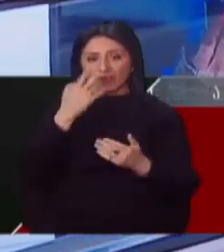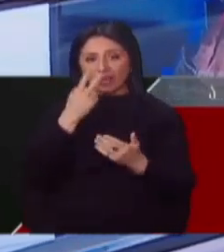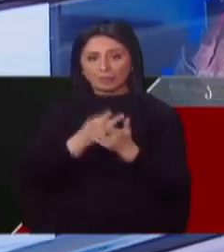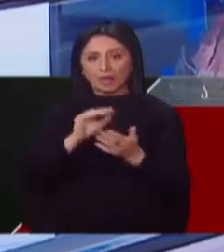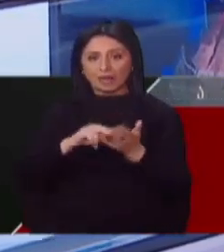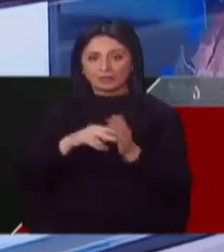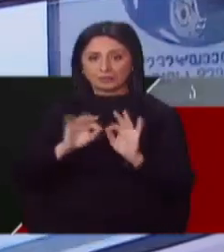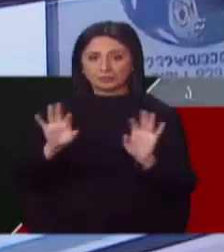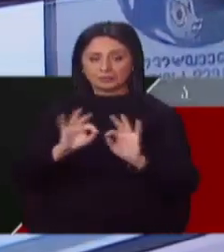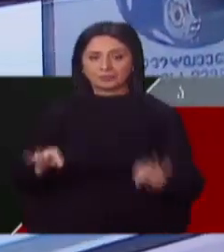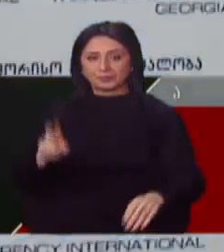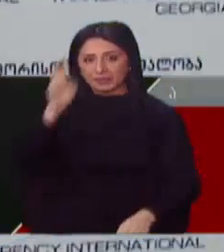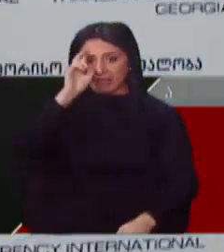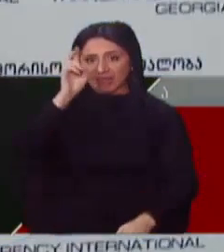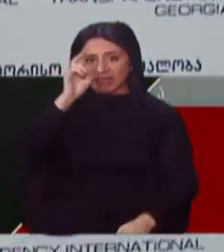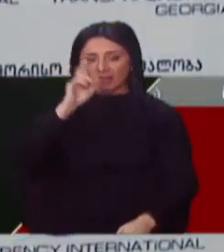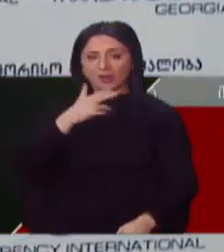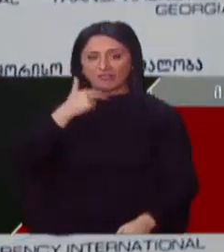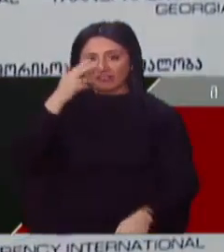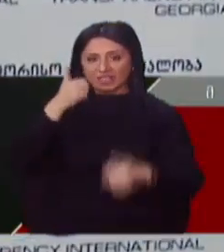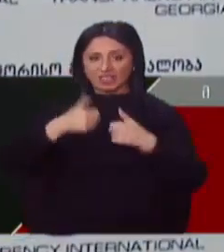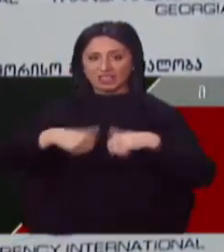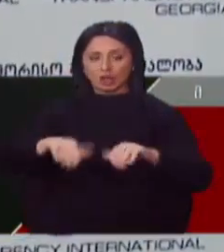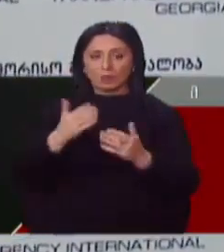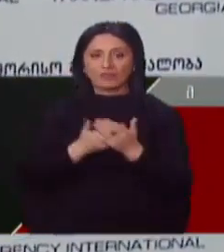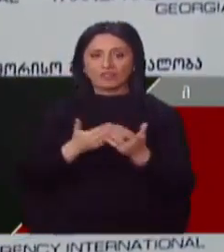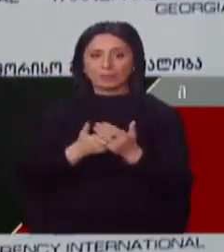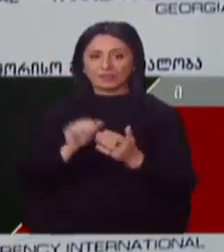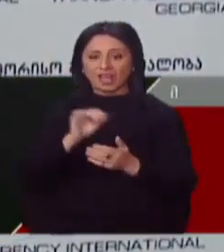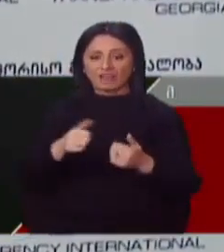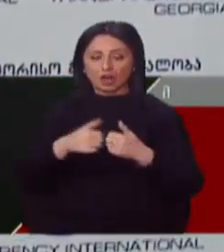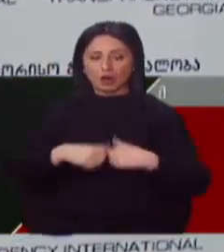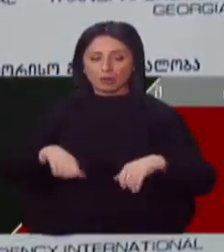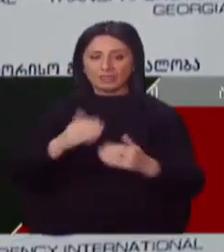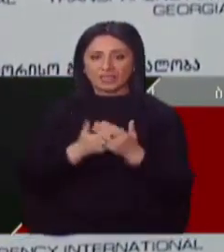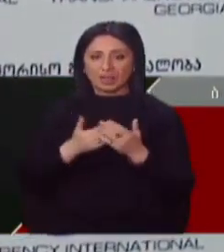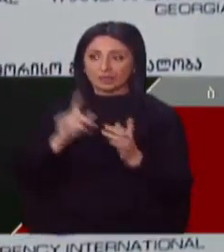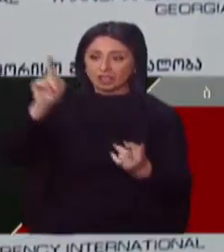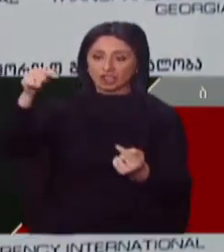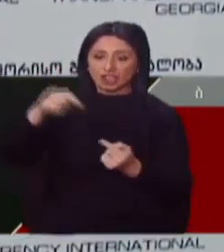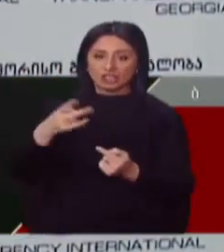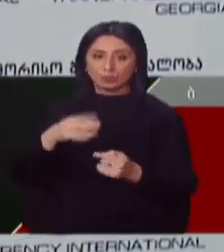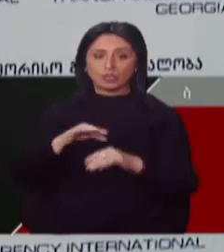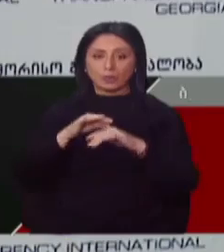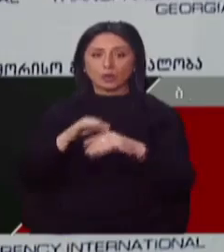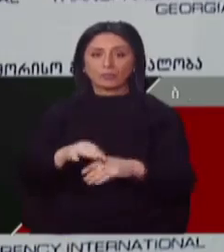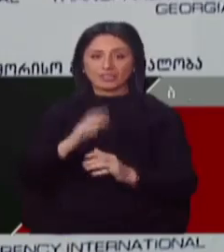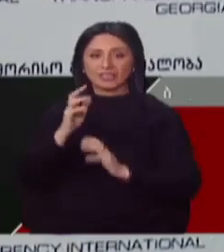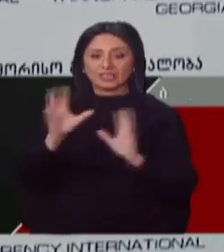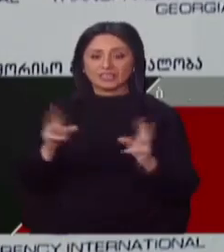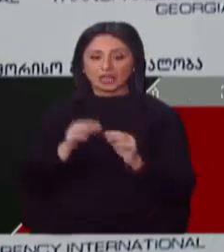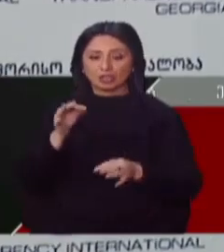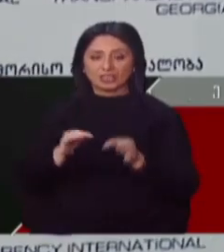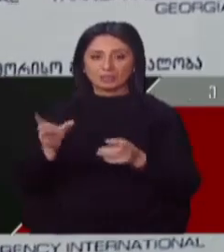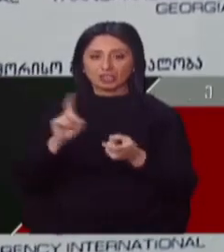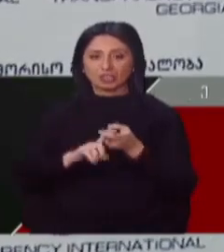ხედვებზეც ისაუბრეს. ხელისუფლებამ ვენეციის კომისიის რეკომენდაციებთან და ევროკომისიის რეკომენდაციებთან შესაბამისობაში უნდა მოიყვანოს საერთო